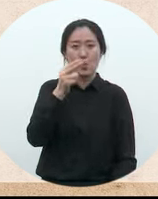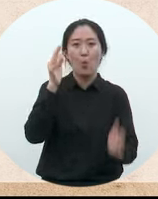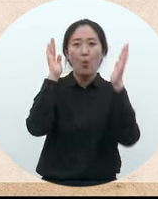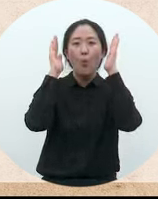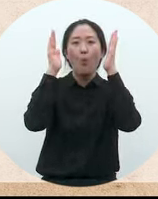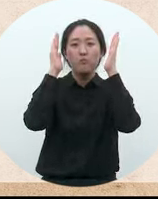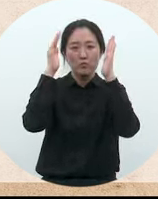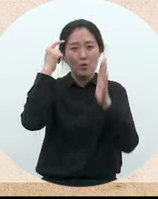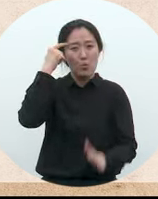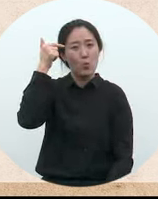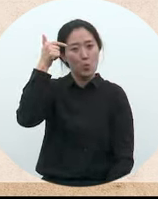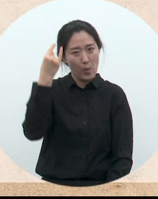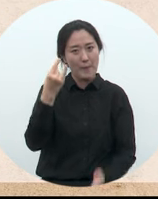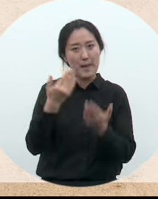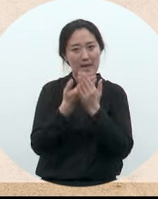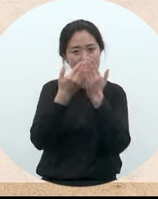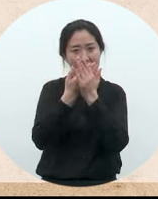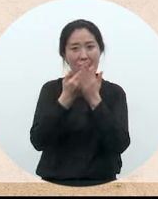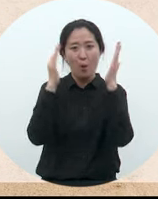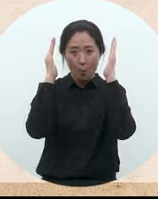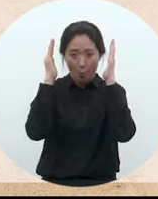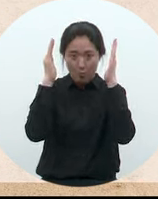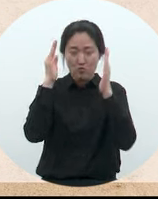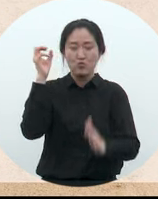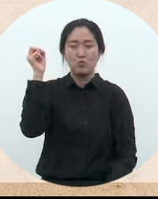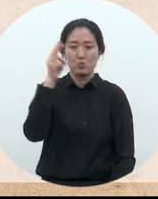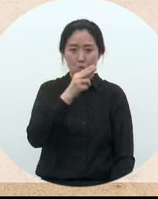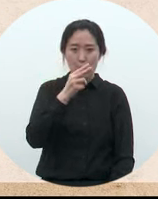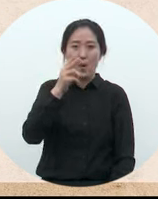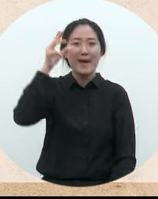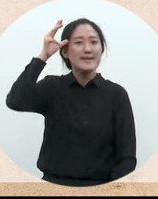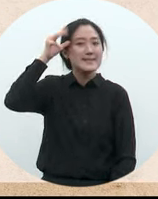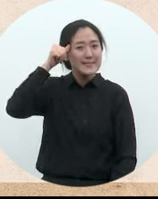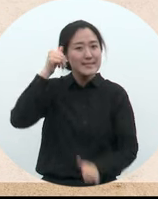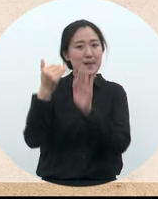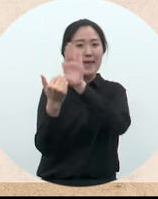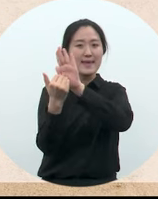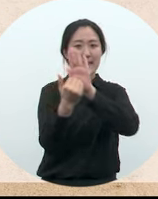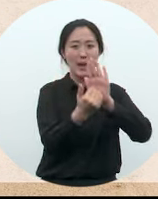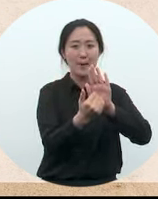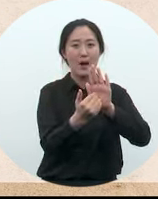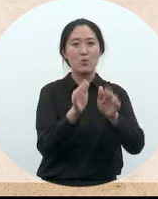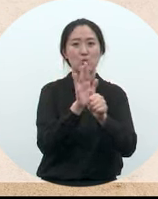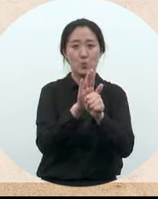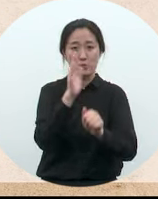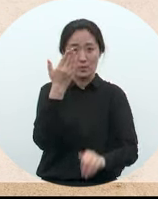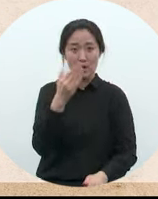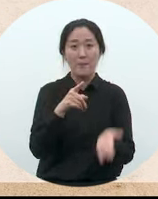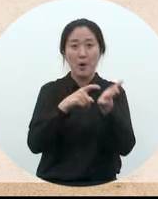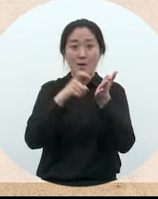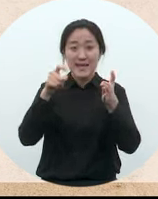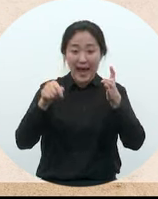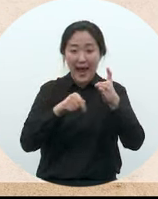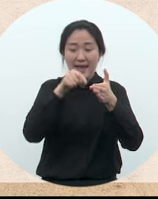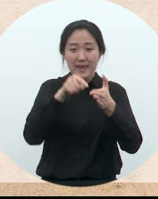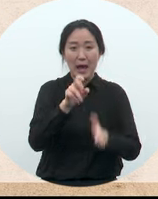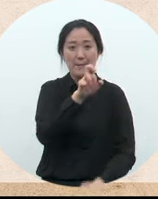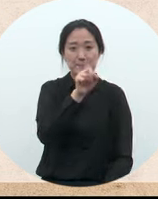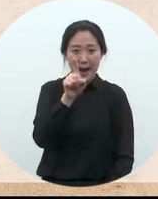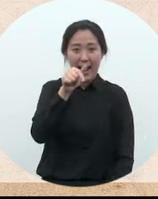때문에 당연히 학습 능력에도 도움이 되고 어르신들 같은 경우에 치매 예방에도 도움이 될 수가